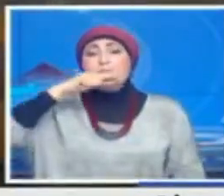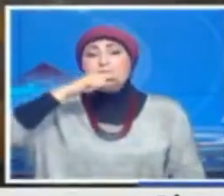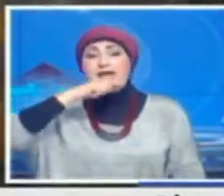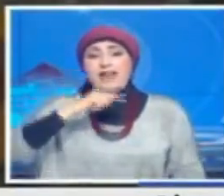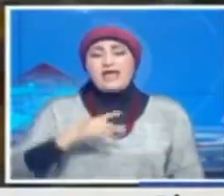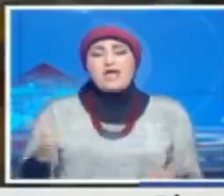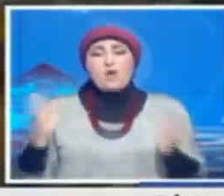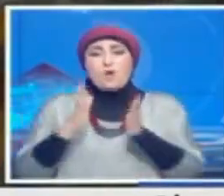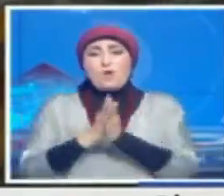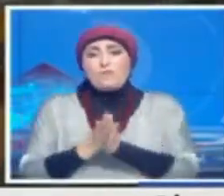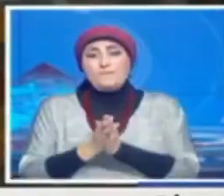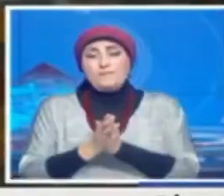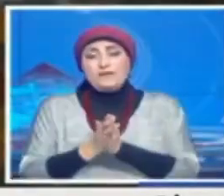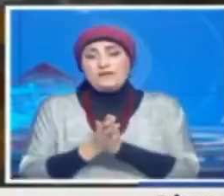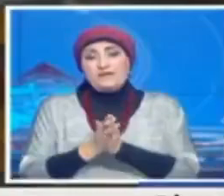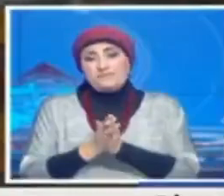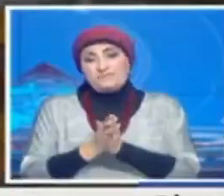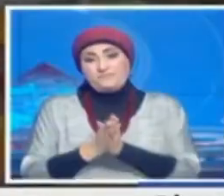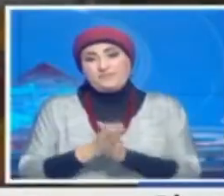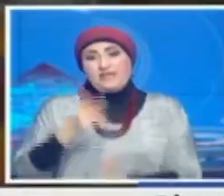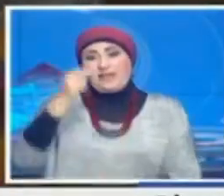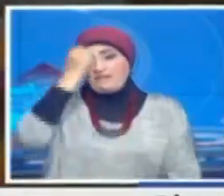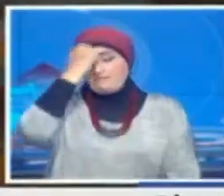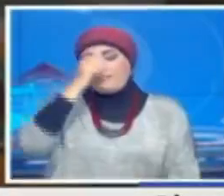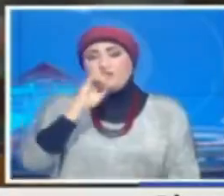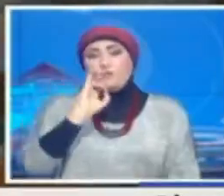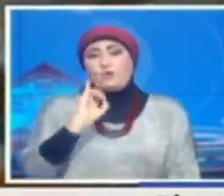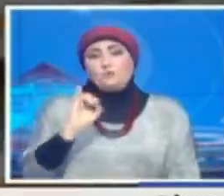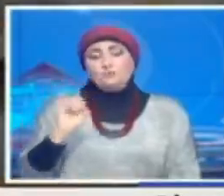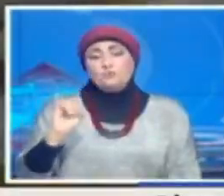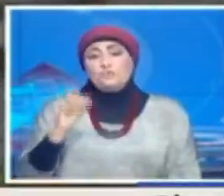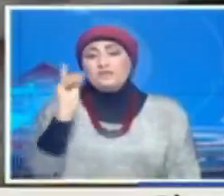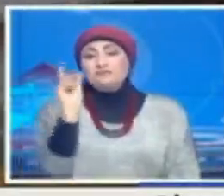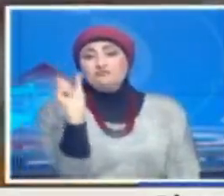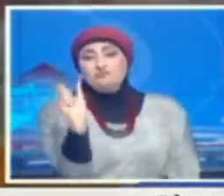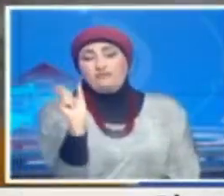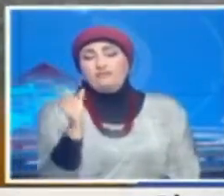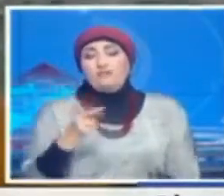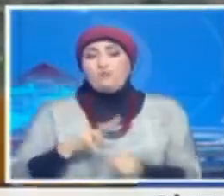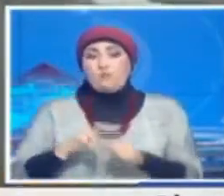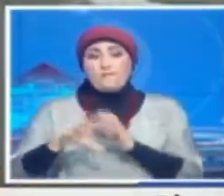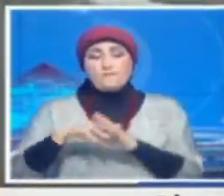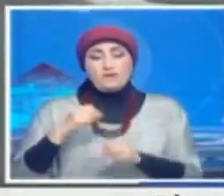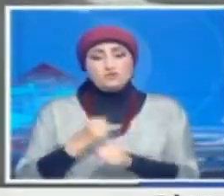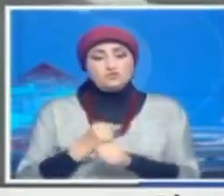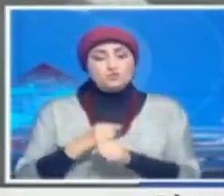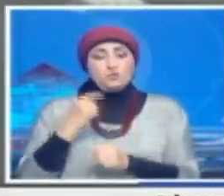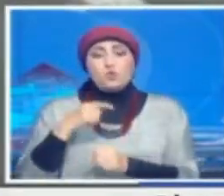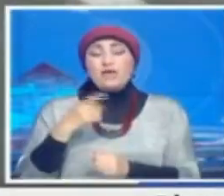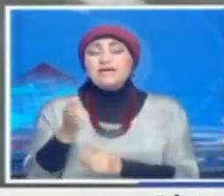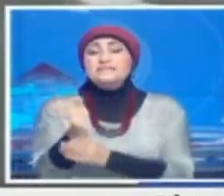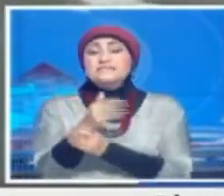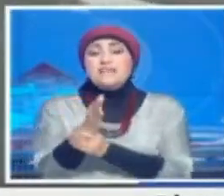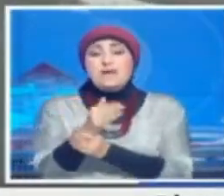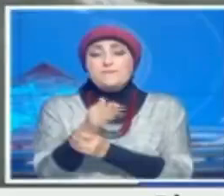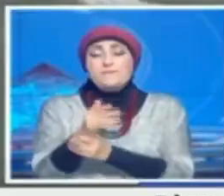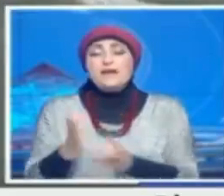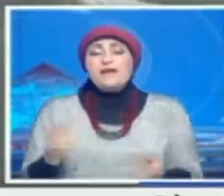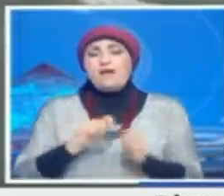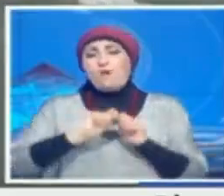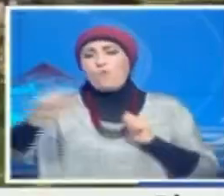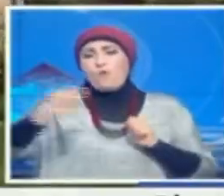بطاقة استيعابية تصل إلى 2500 طن، ومشروعا للاستزراع السمكي على